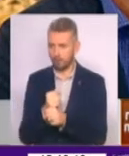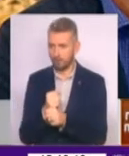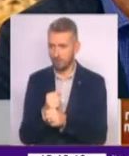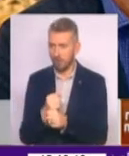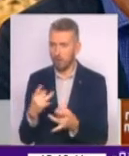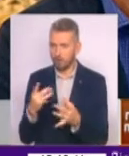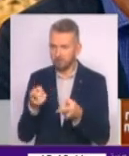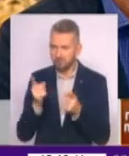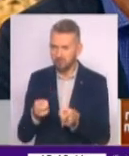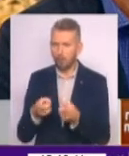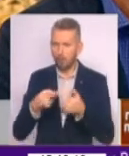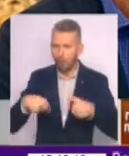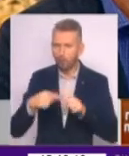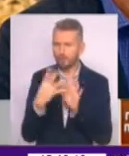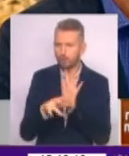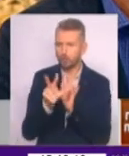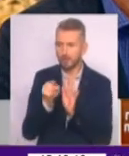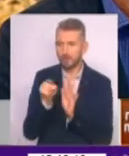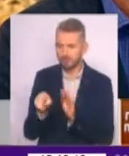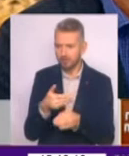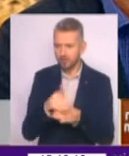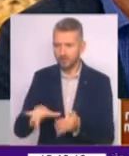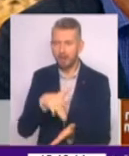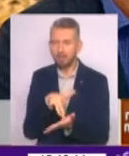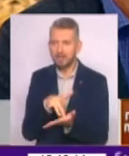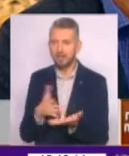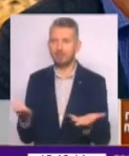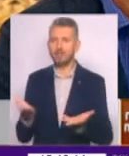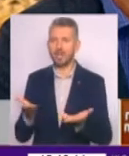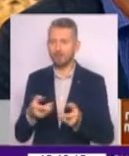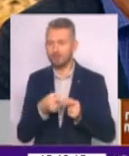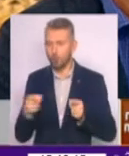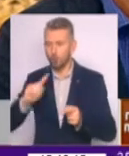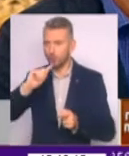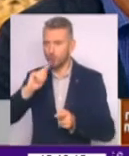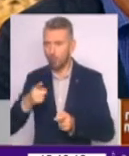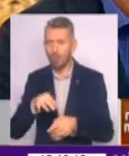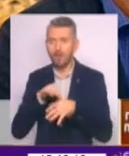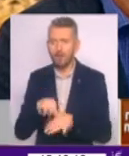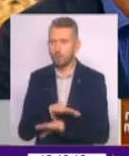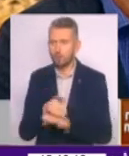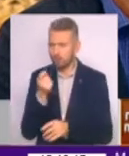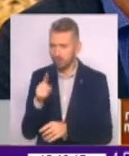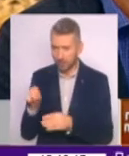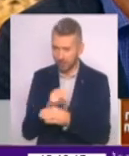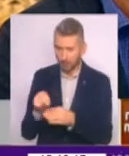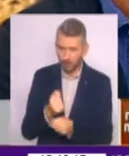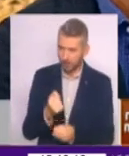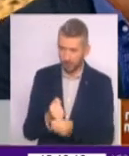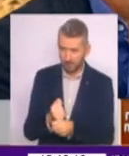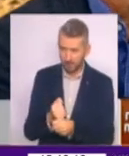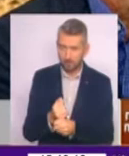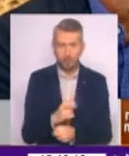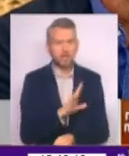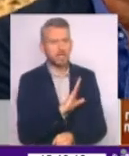номер 93 – це дійсно та частина міста, в якій впродовж року не проводилося жодних ремонтних робіт? Ні,